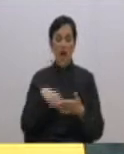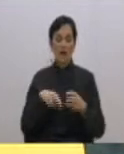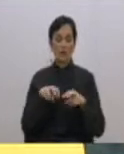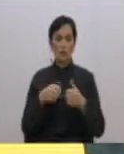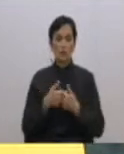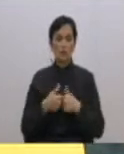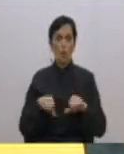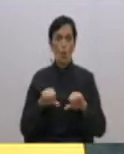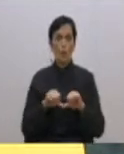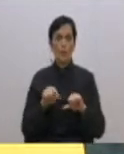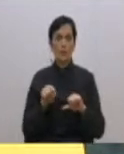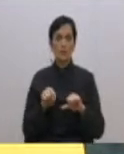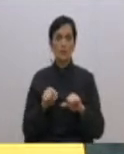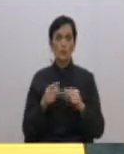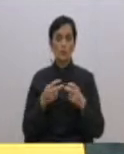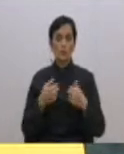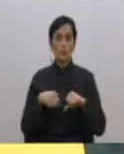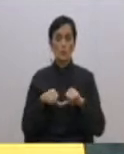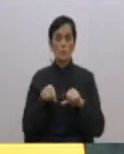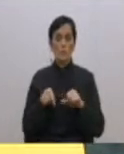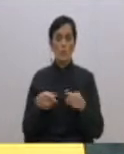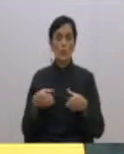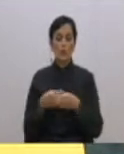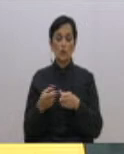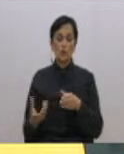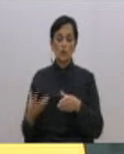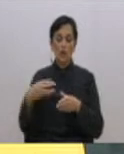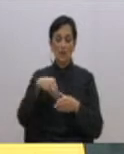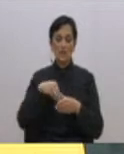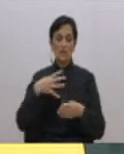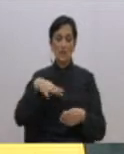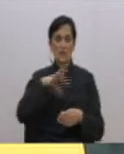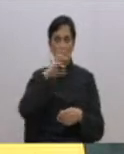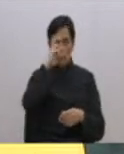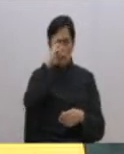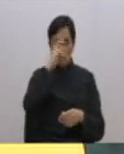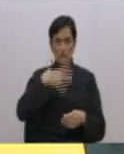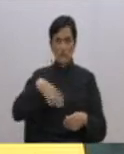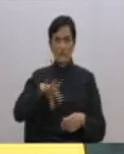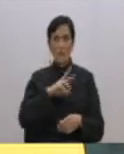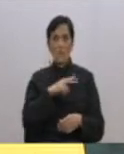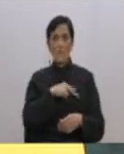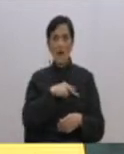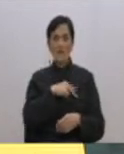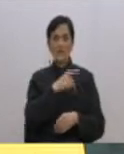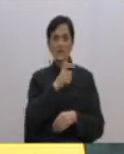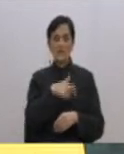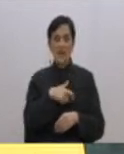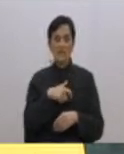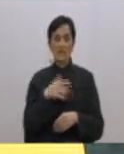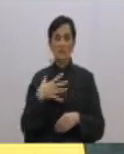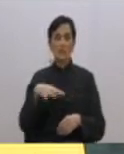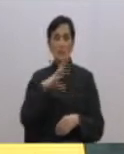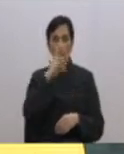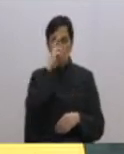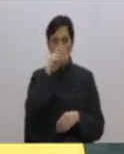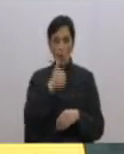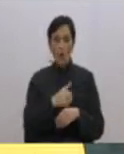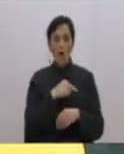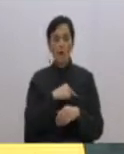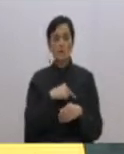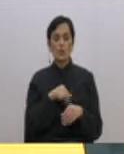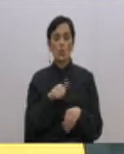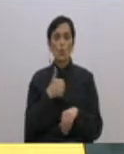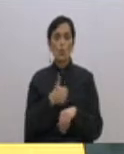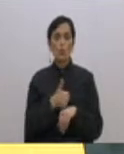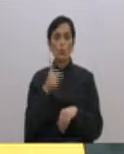კომისია. Comisiei შემადგენლობაში შედიან საქართველოს მთავრობისა და საქართველოს პარლამენტის წევრები, საქართველოს მთავრობის ადმინისტრაციის